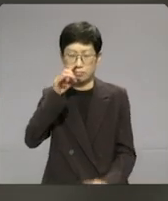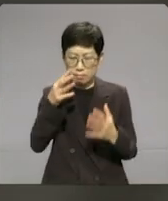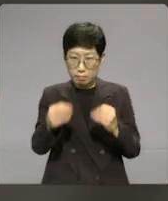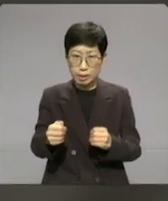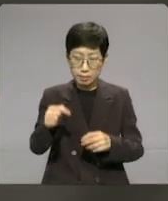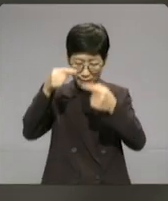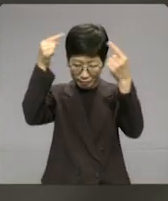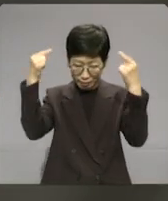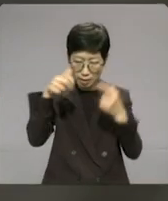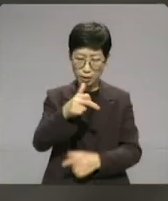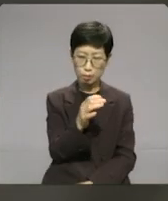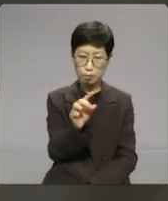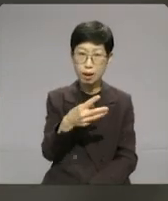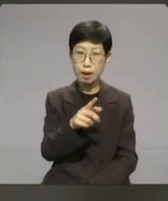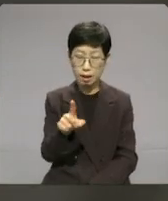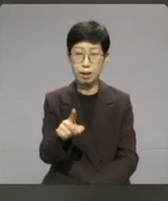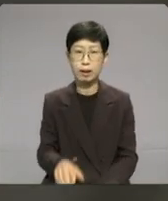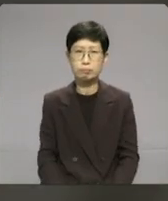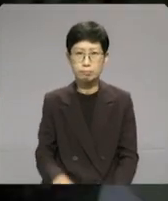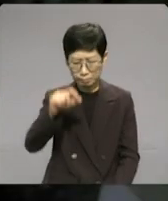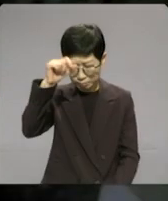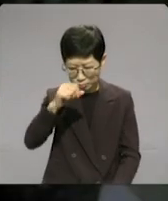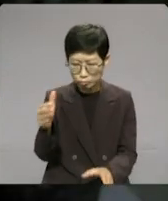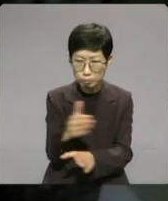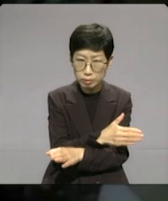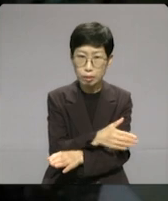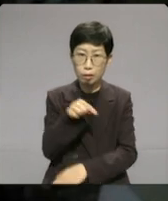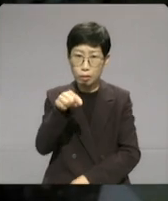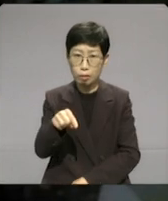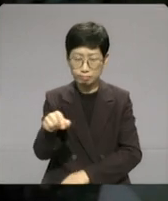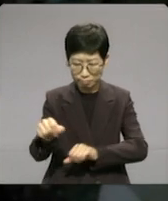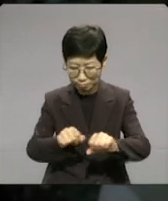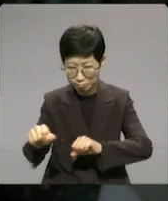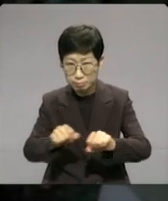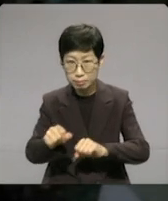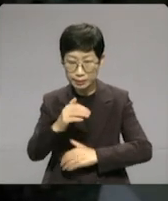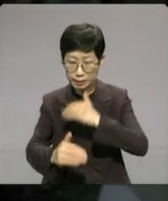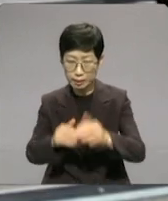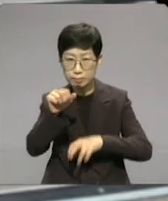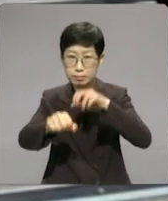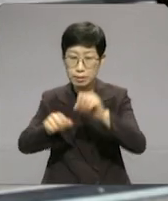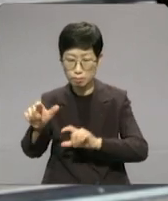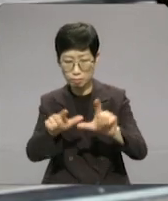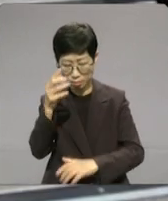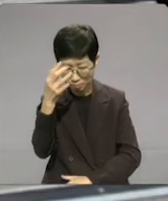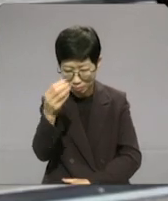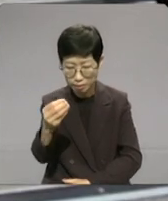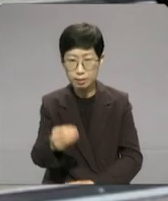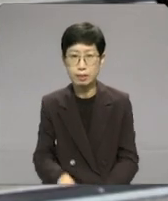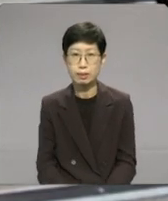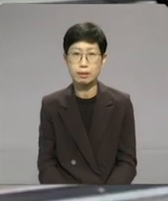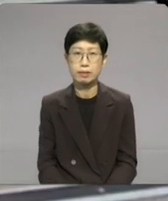코알라가 주인공인데요 이른 아침부터 코알라가 플랫폼을 활보하며 계단을 오르내리는 모습이